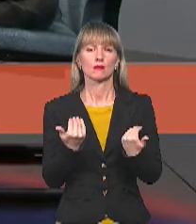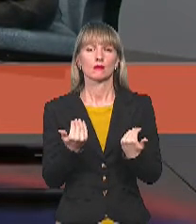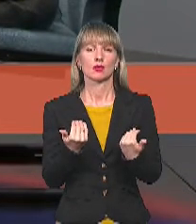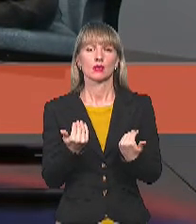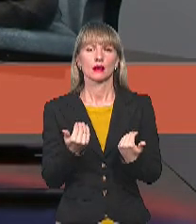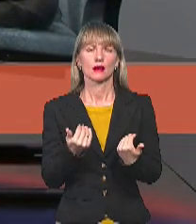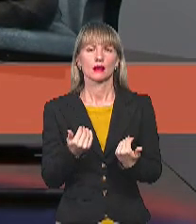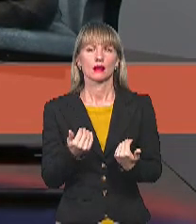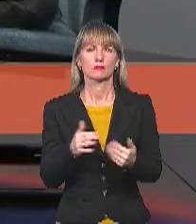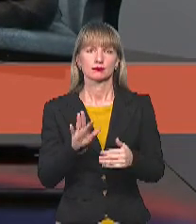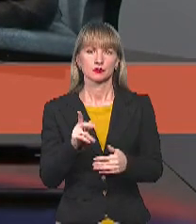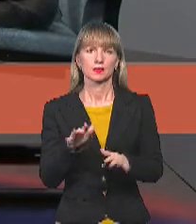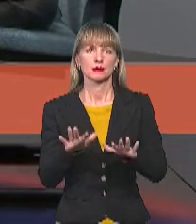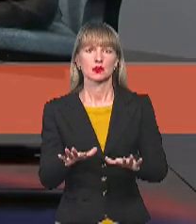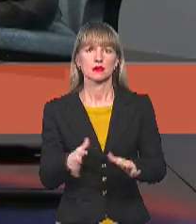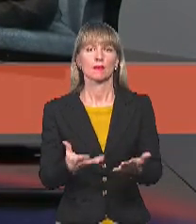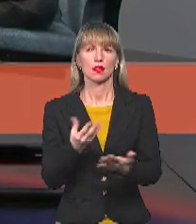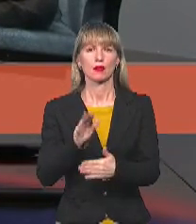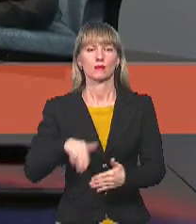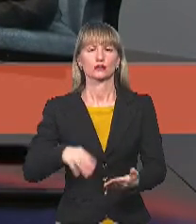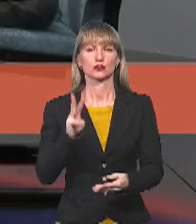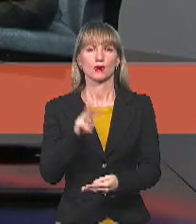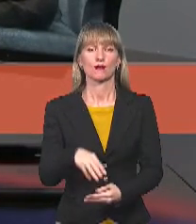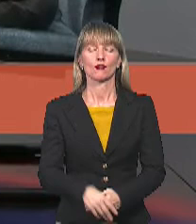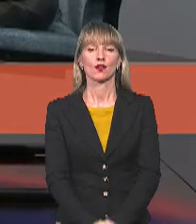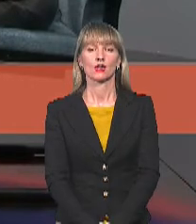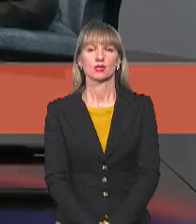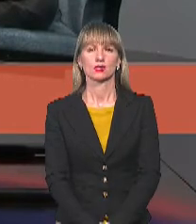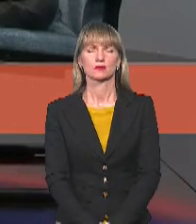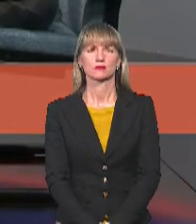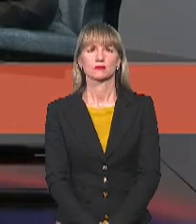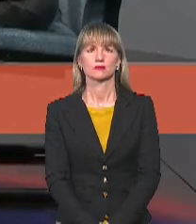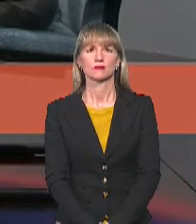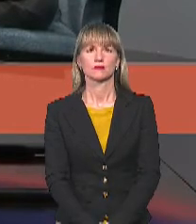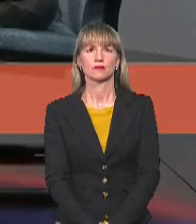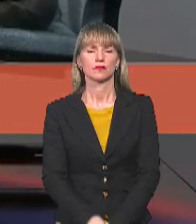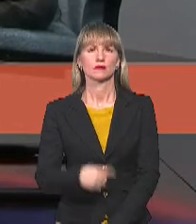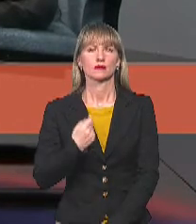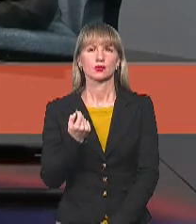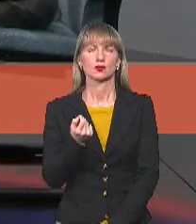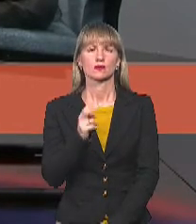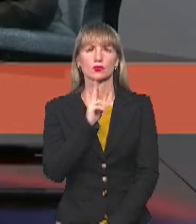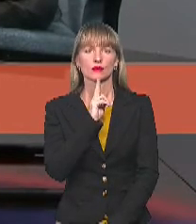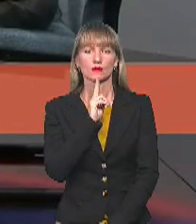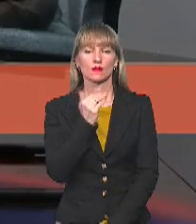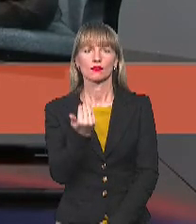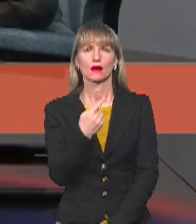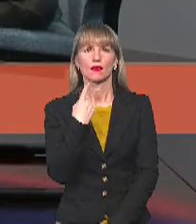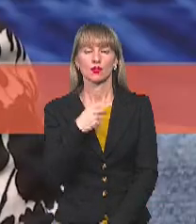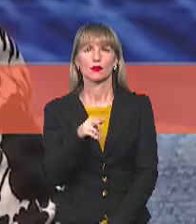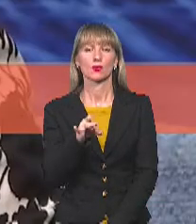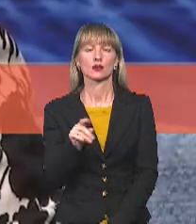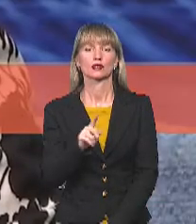платили б містове, а тоді штрафували. Я трошки зауважу, от ви говорили про те,